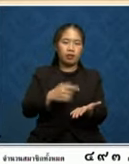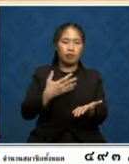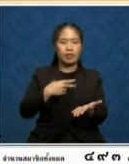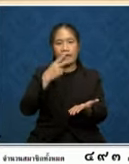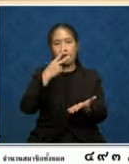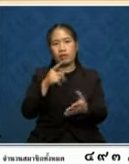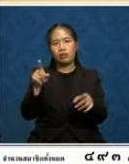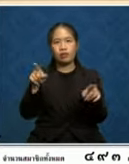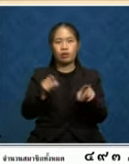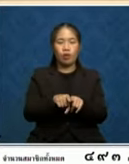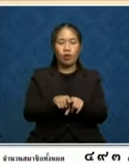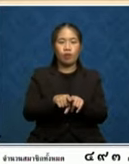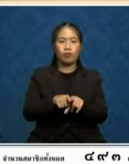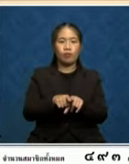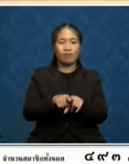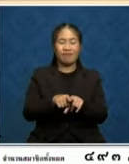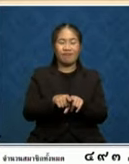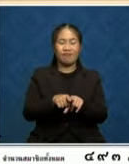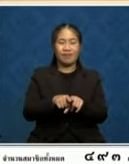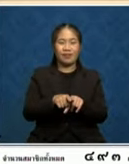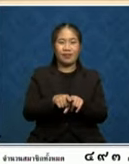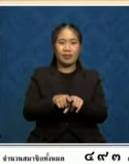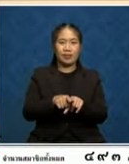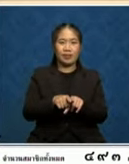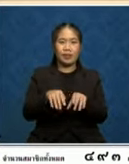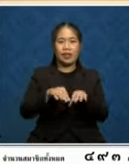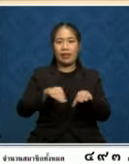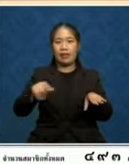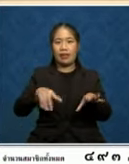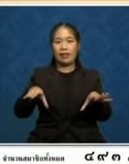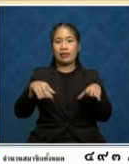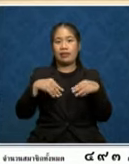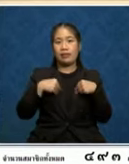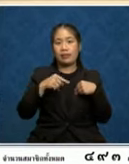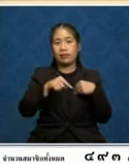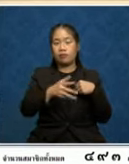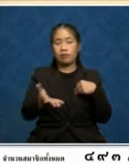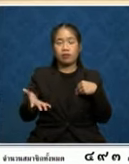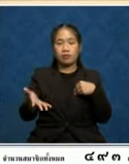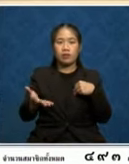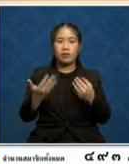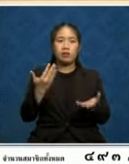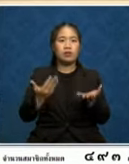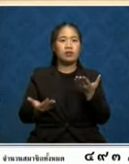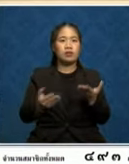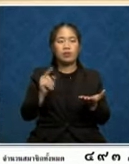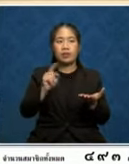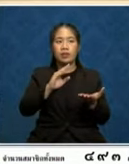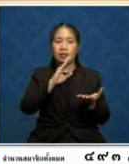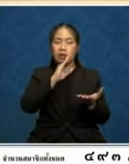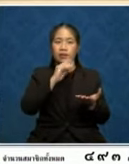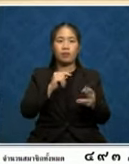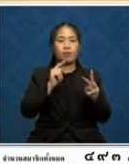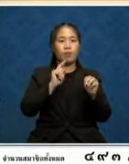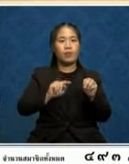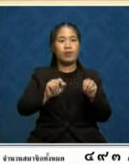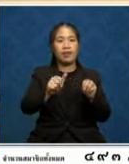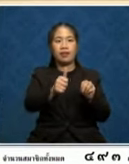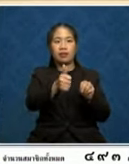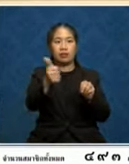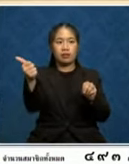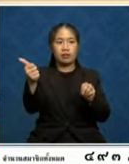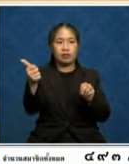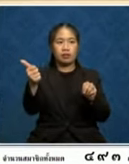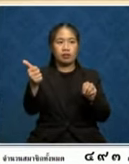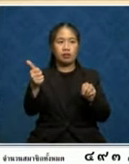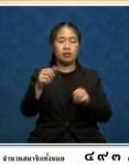ชอบกเป็รางเดิม ที่สภาหรหการไปนะครัเว้นแต่ว่าร่างมาตาอื่น ซึสภาห